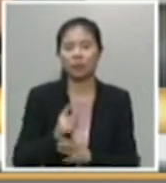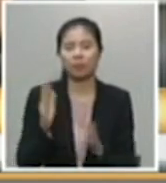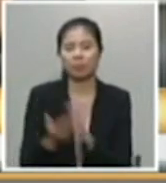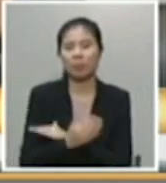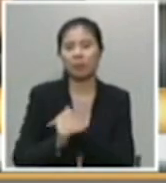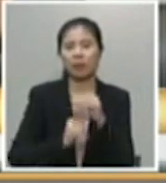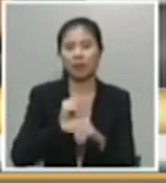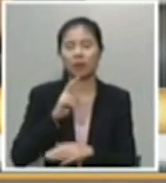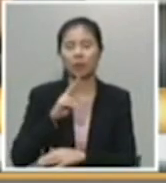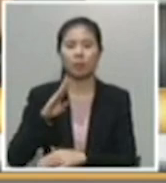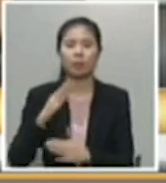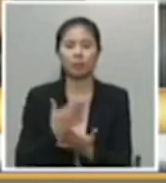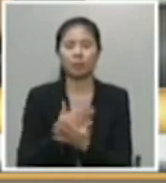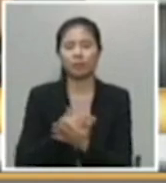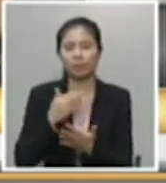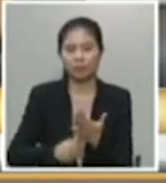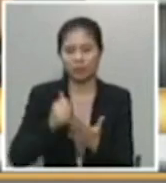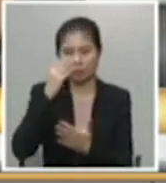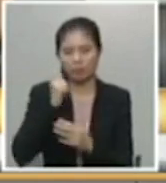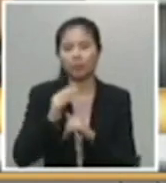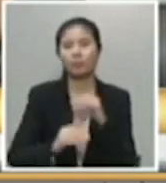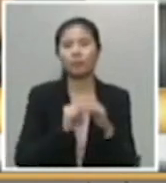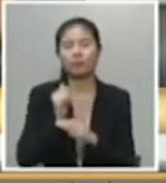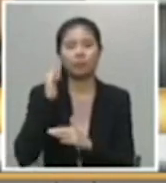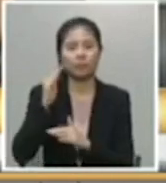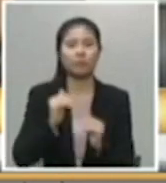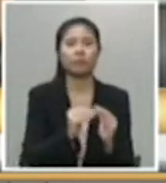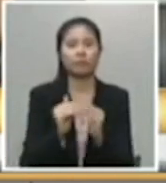บบภาษีเพื่อให้มีความก้าวหน้ามากยิ่งขึ้นมีความเป็นธรรม